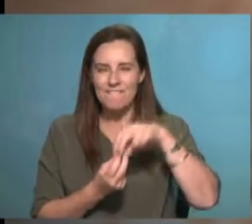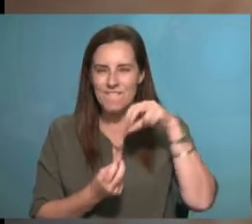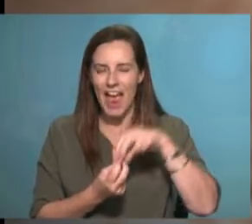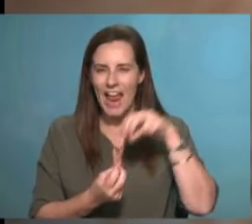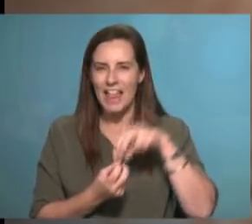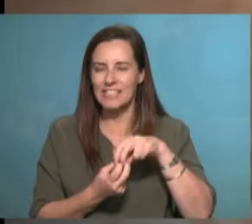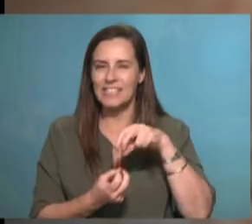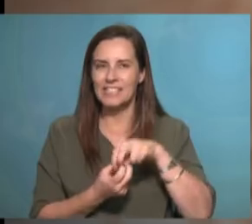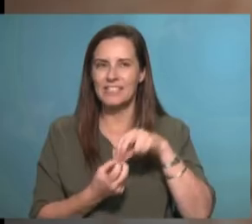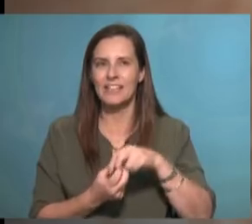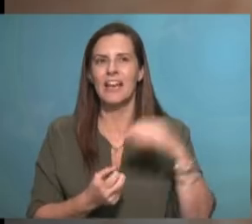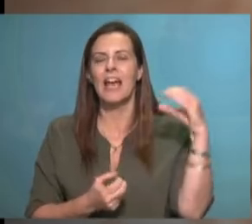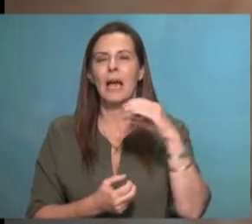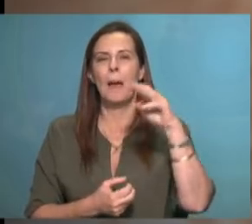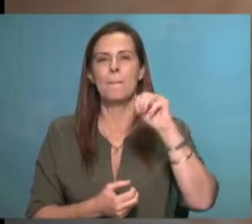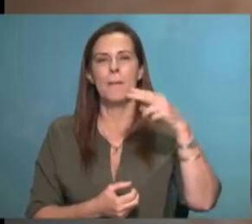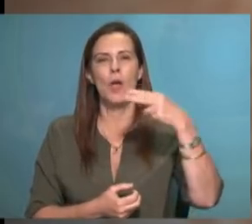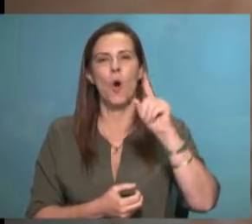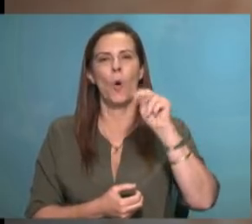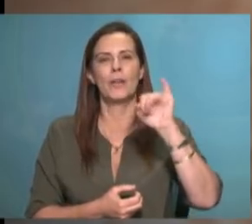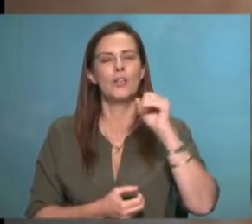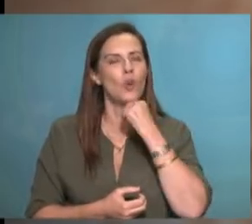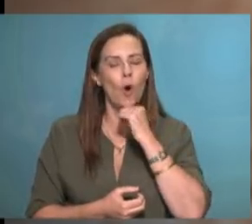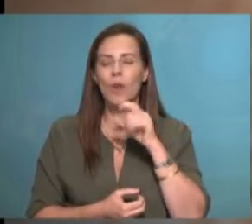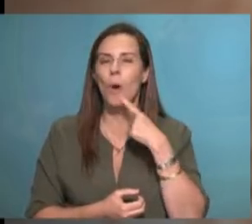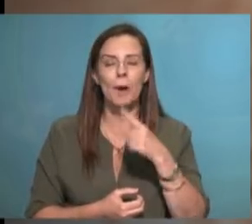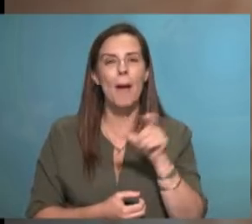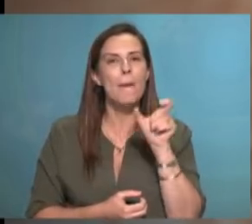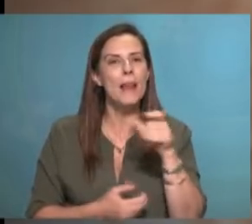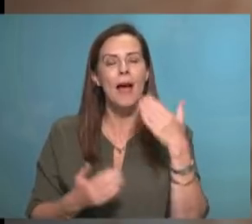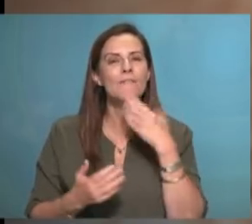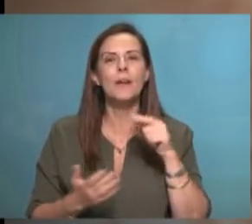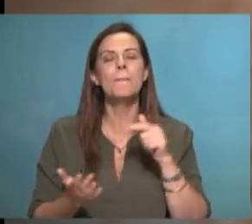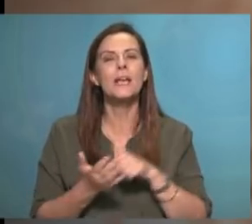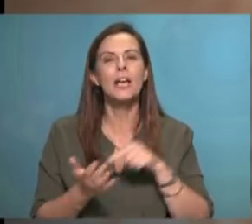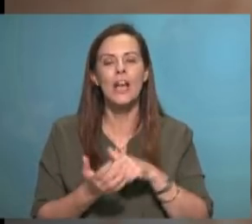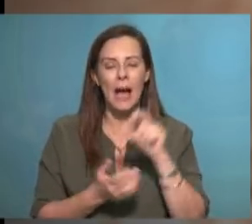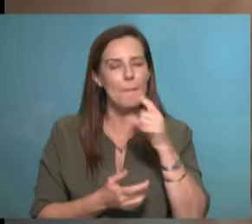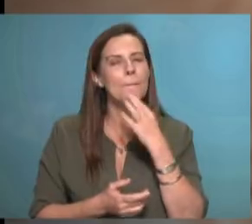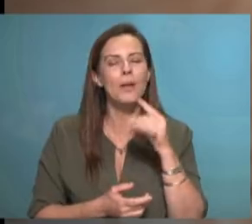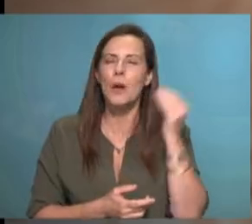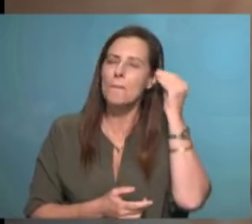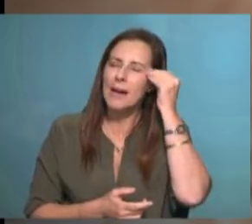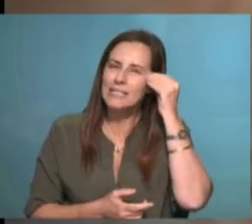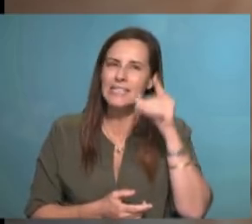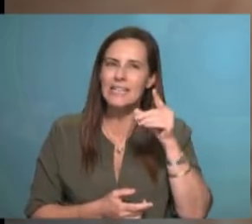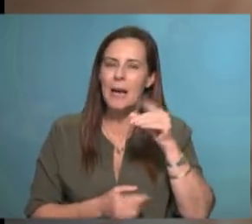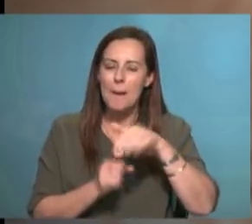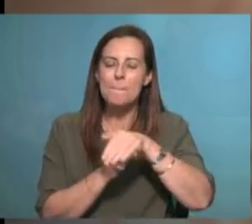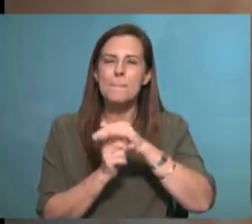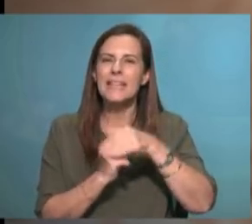מעטה כמהוני שוקולד. באקדמיה ללשון מסבירות שהמונח העברי נקבע משום שהחטיף המתוק מזכיר בצורתו את פטריית